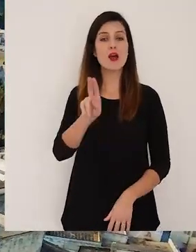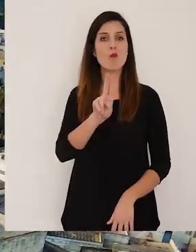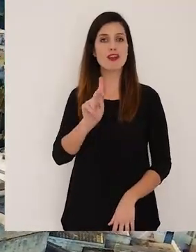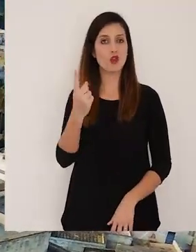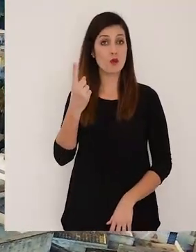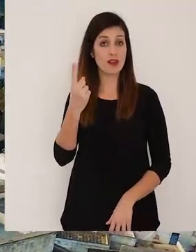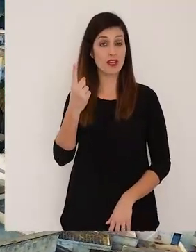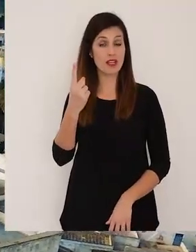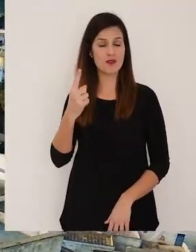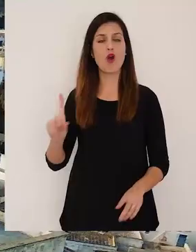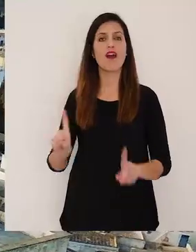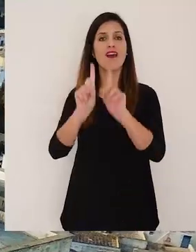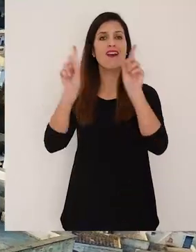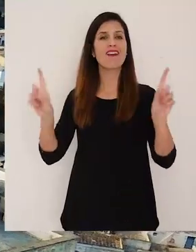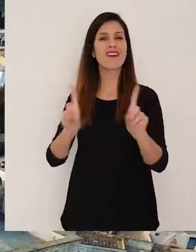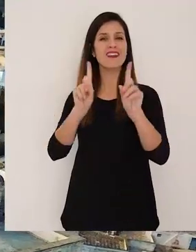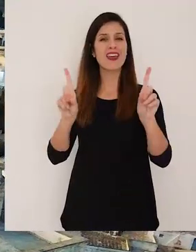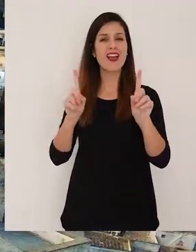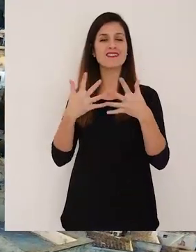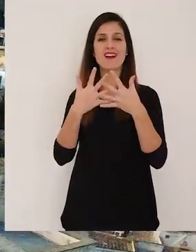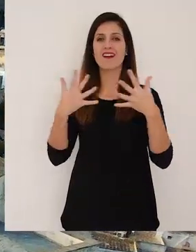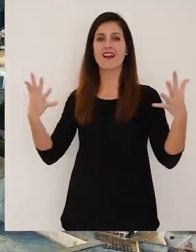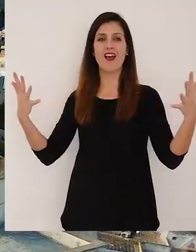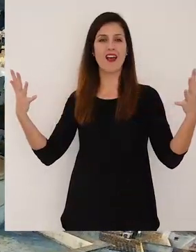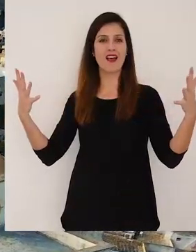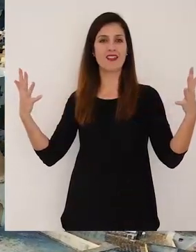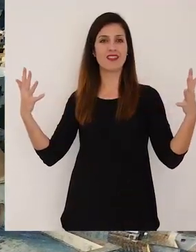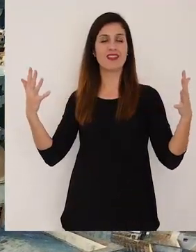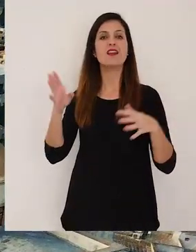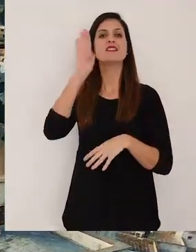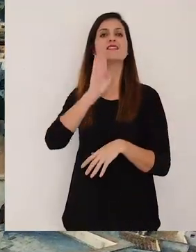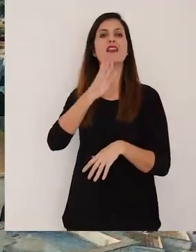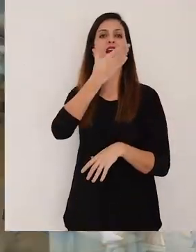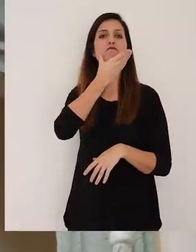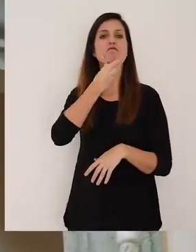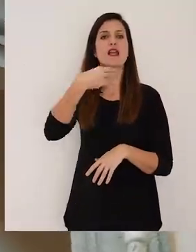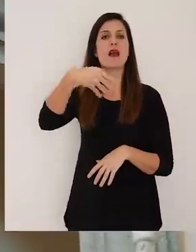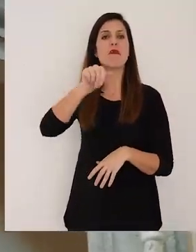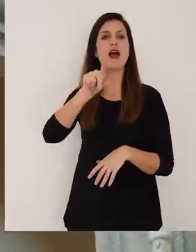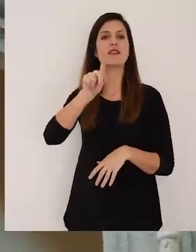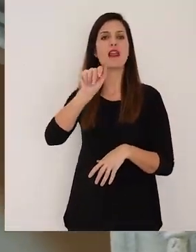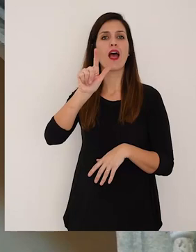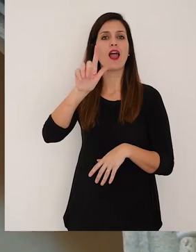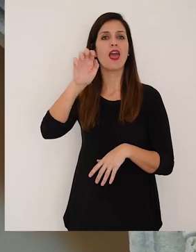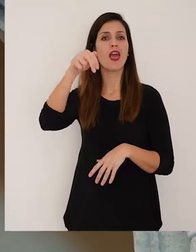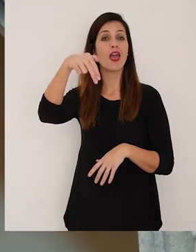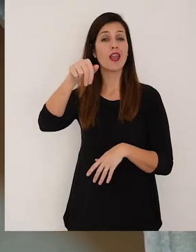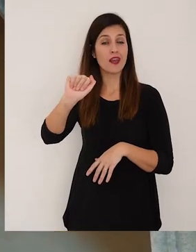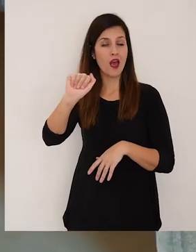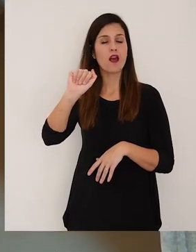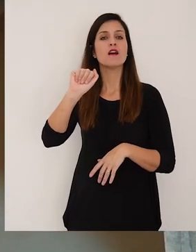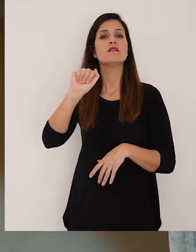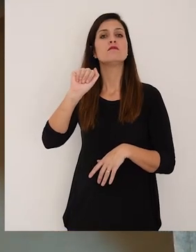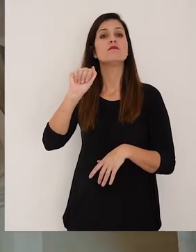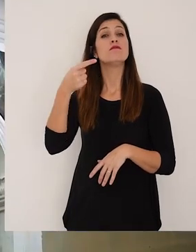In piazza Umberto I si staglia maestosa la mole della parrocchiale, dedicata a Santa Maria Maddalena, tra le espressioni